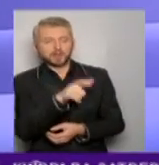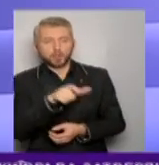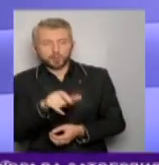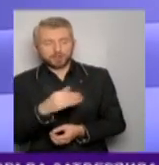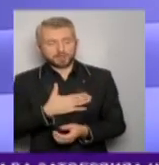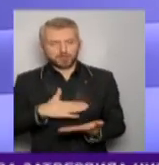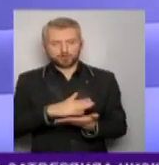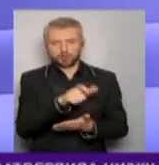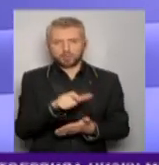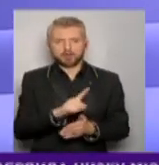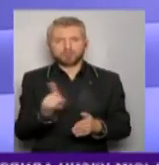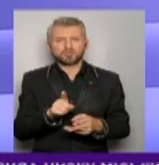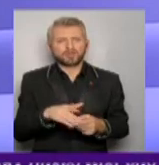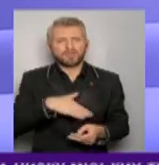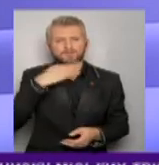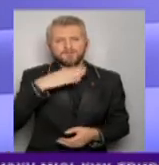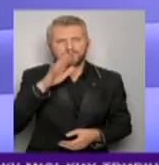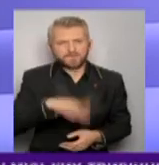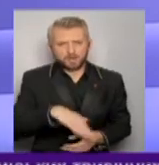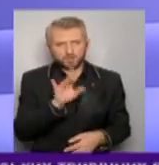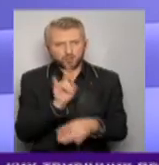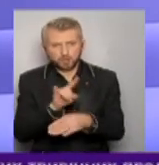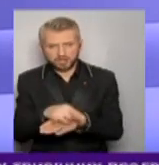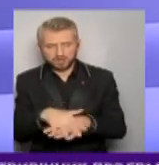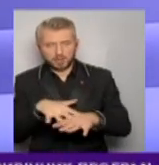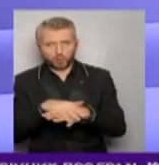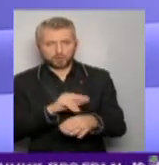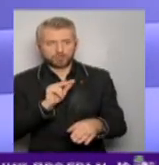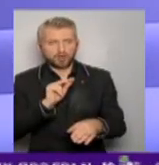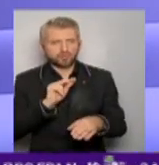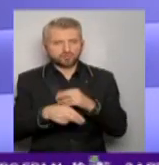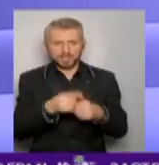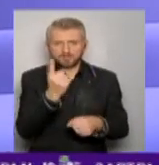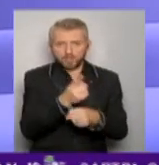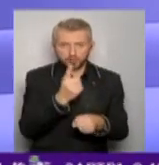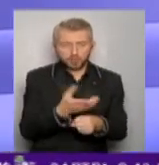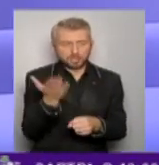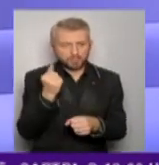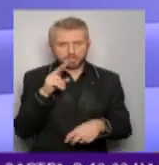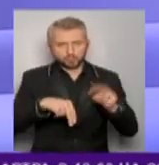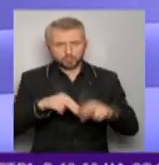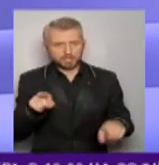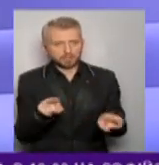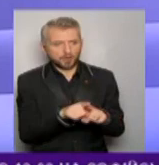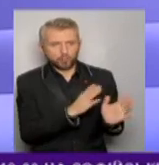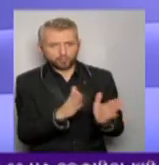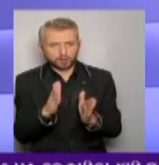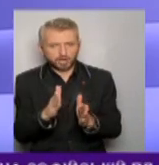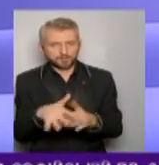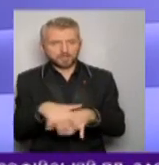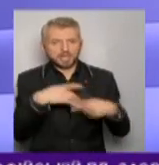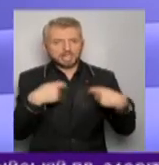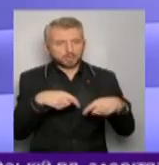нашим політикам, що кінчайте зараз дурити цей народ через мораторій, а давайте будувати таку модель ринку землі і